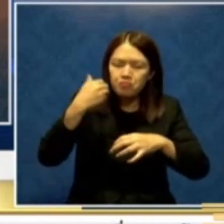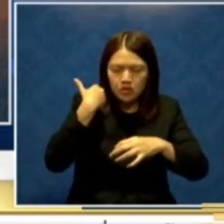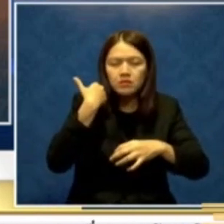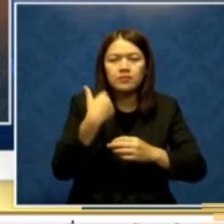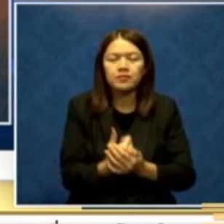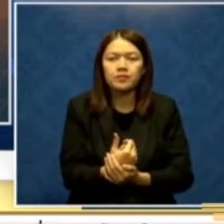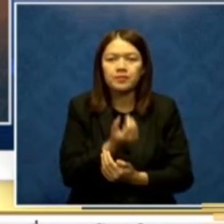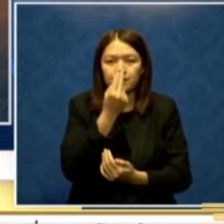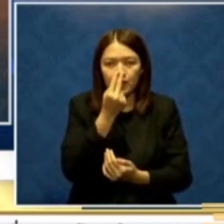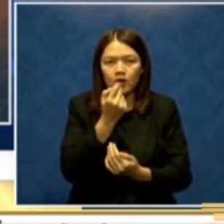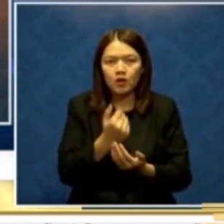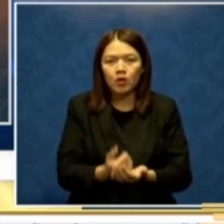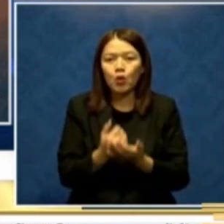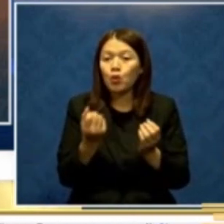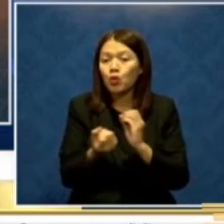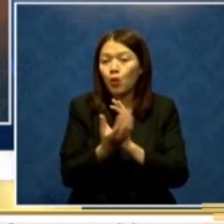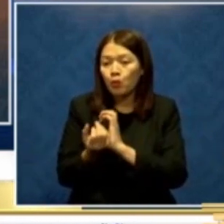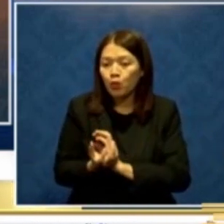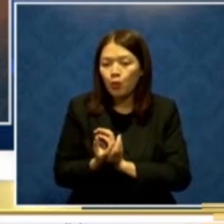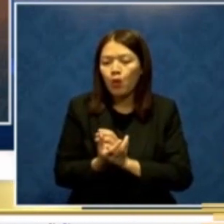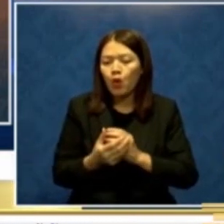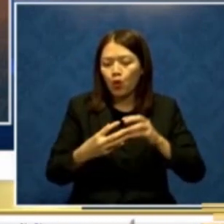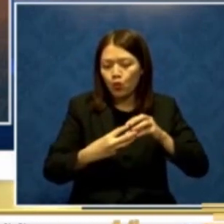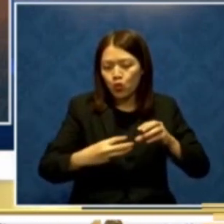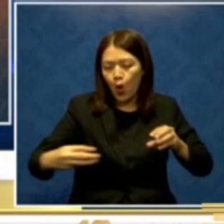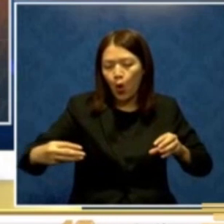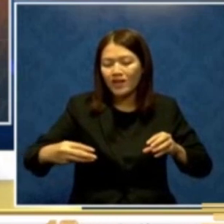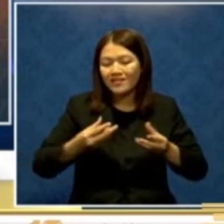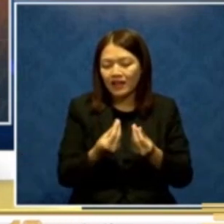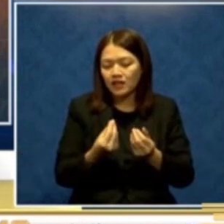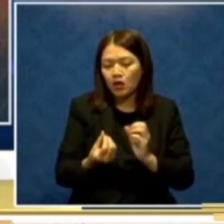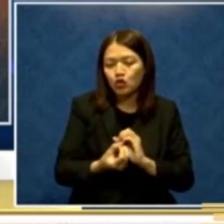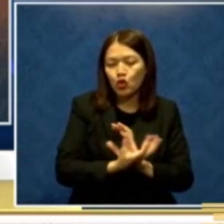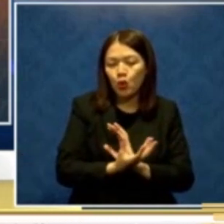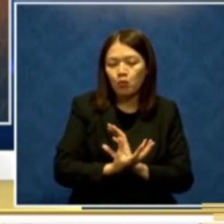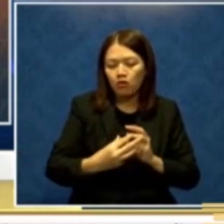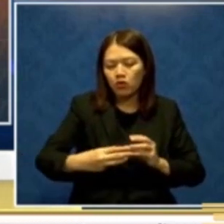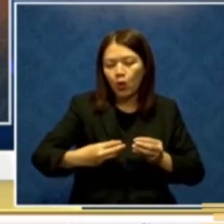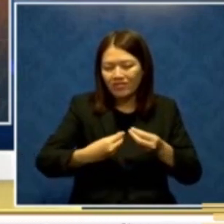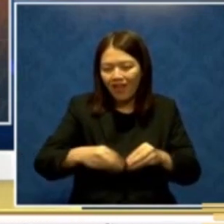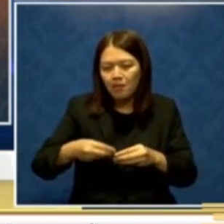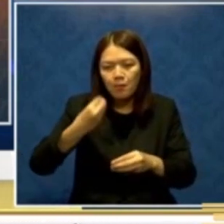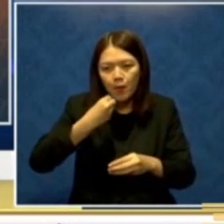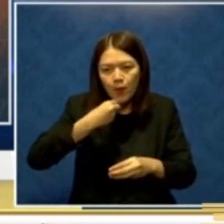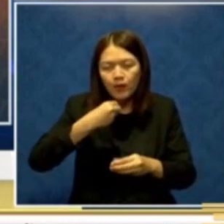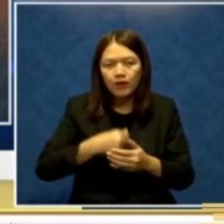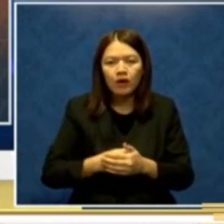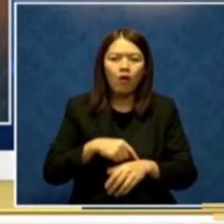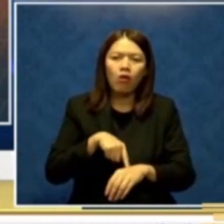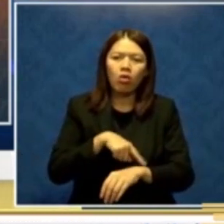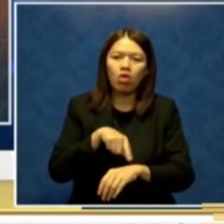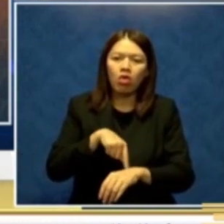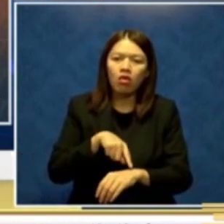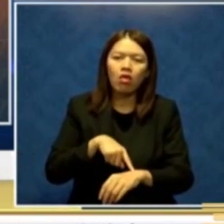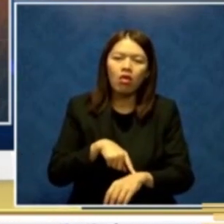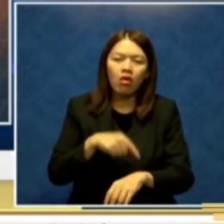ิบริเวิอยบ่อยครั้งค่ะนอกจากนี้ยัส่มผลกะทบต่อท่ปAPAี่ฝั่งอยู่ใτดินทำให้ทอปAPAกเปประจและใช้เวล